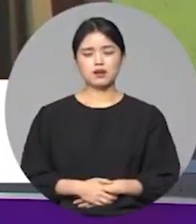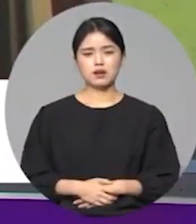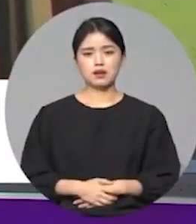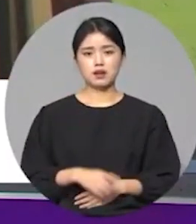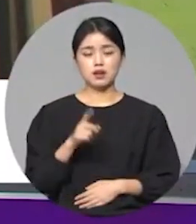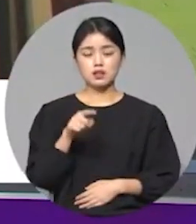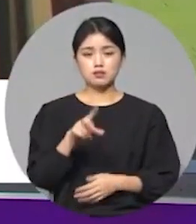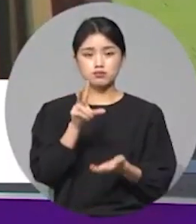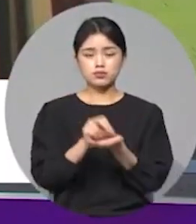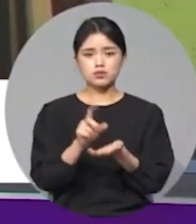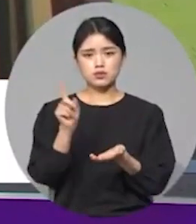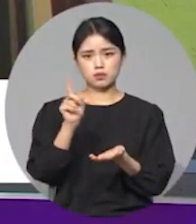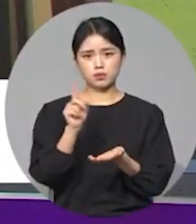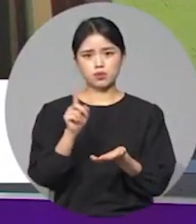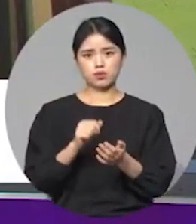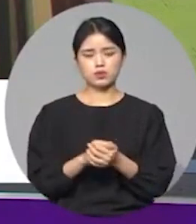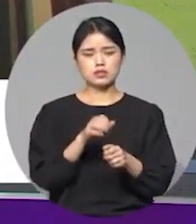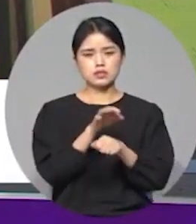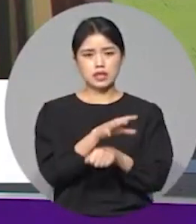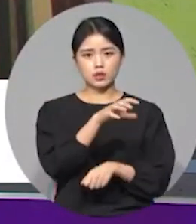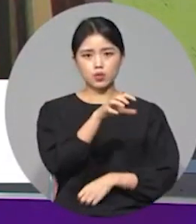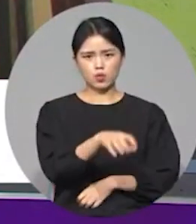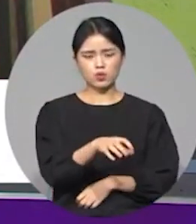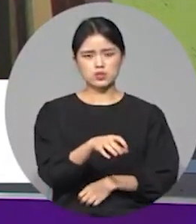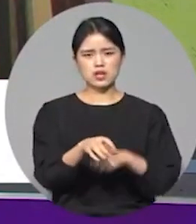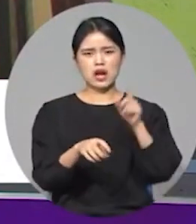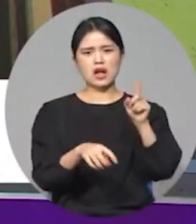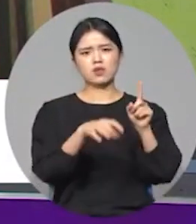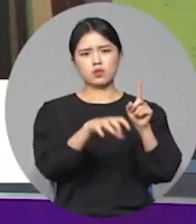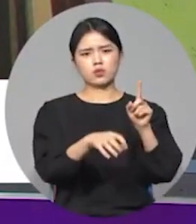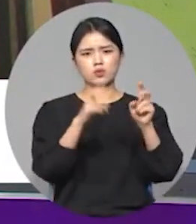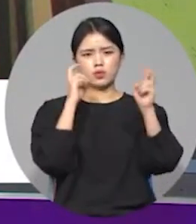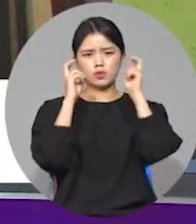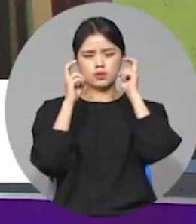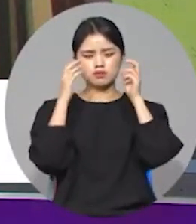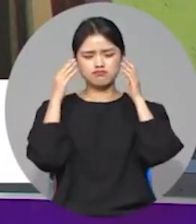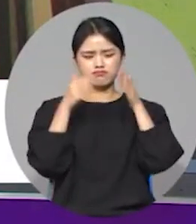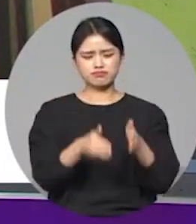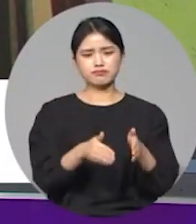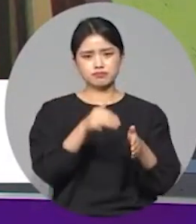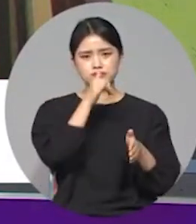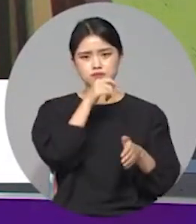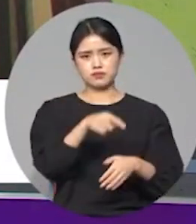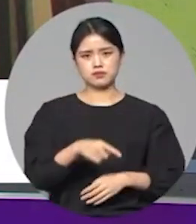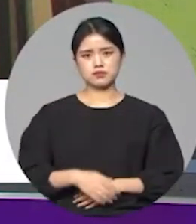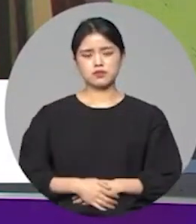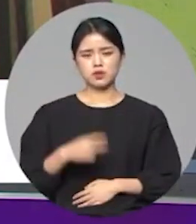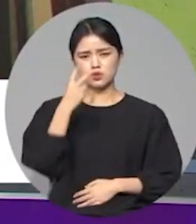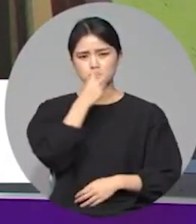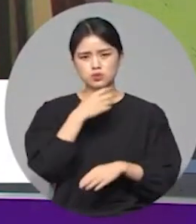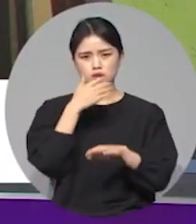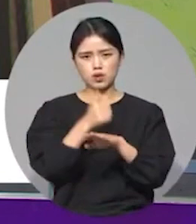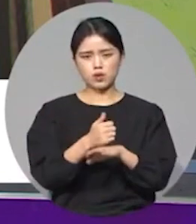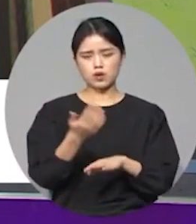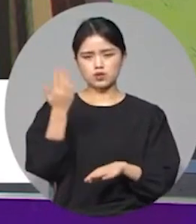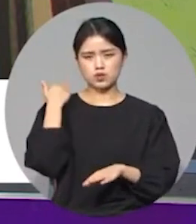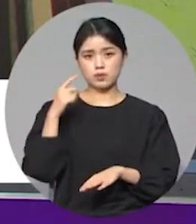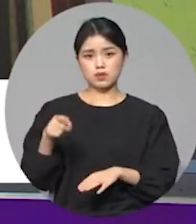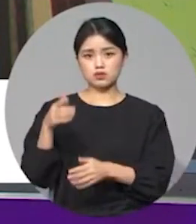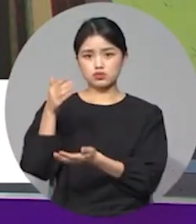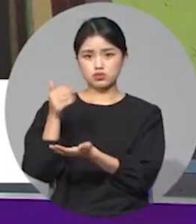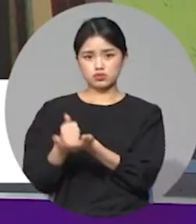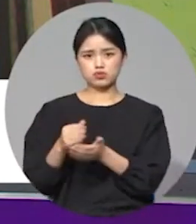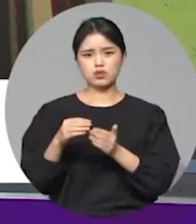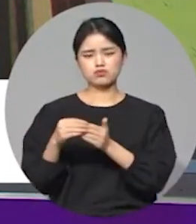이 대목에서의 문제점은 구입처가 특정 업체에 집중돼 있었다는 점입니다. 취재 결과 과거